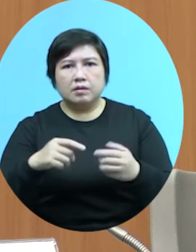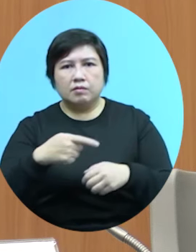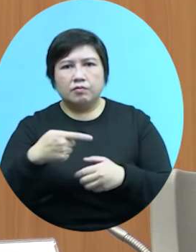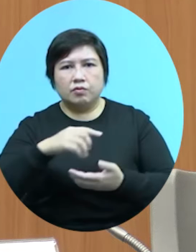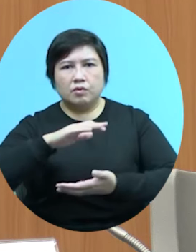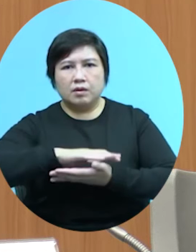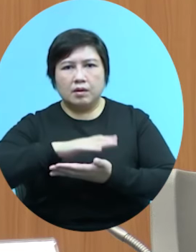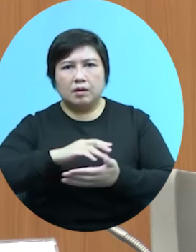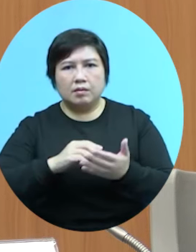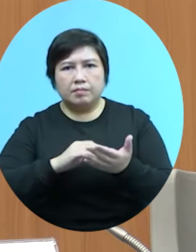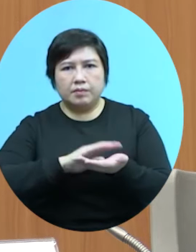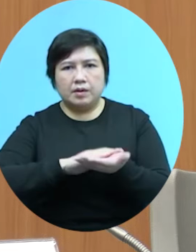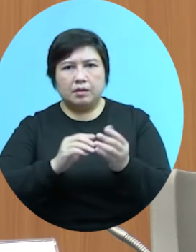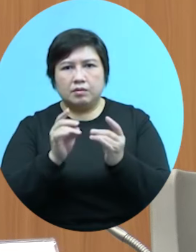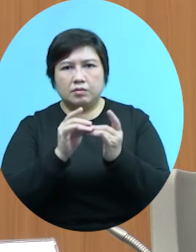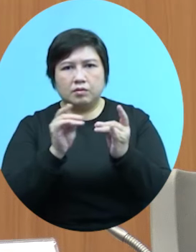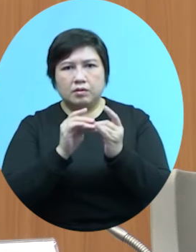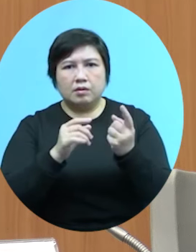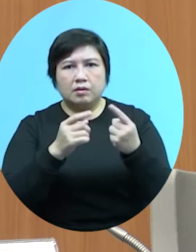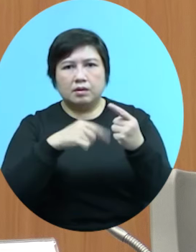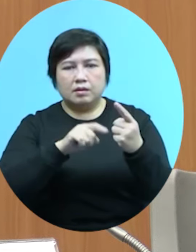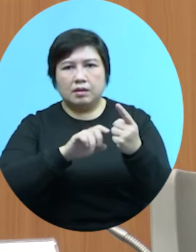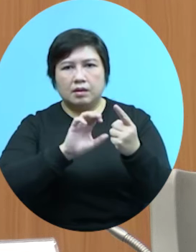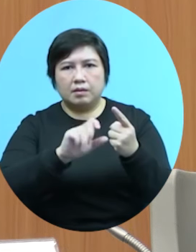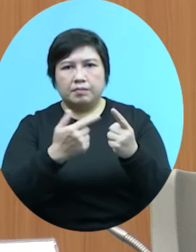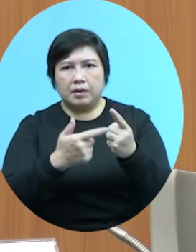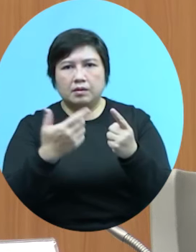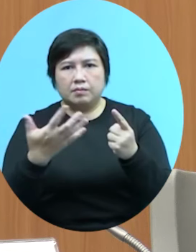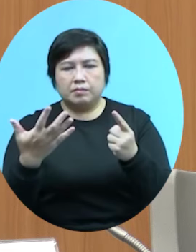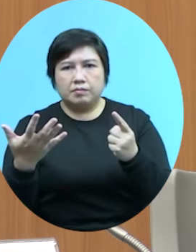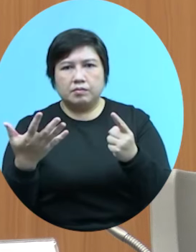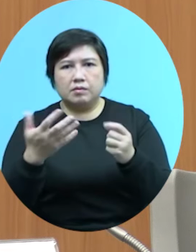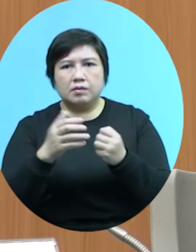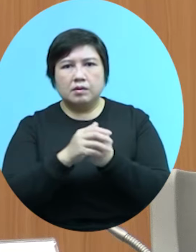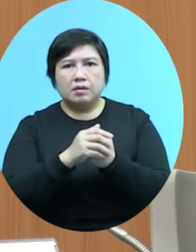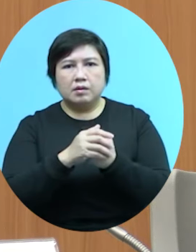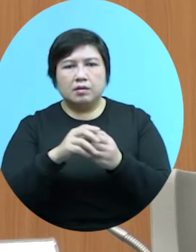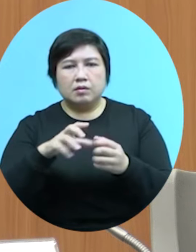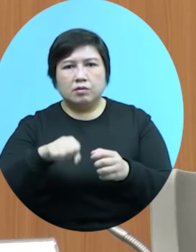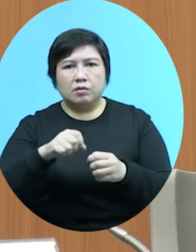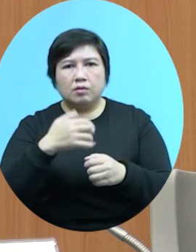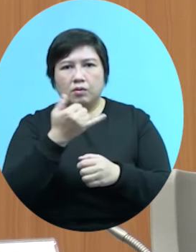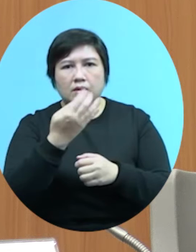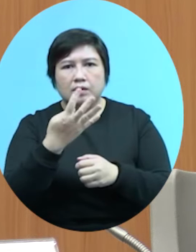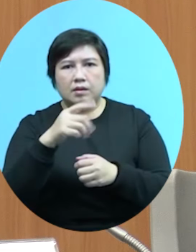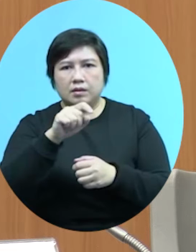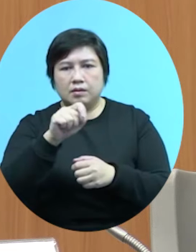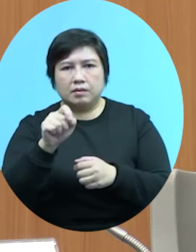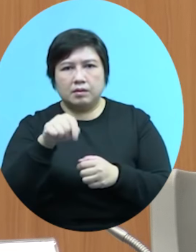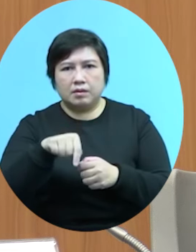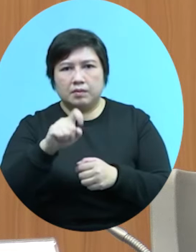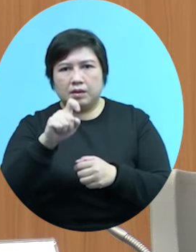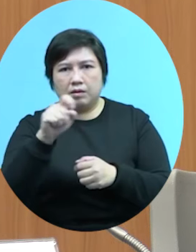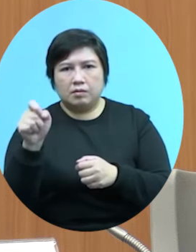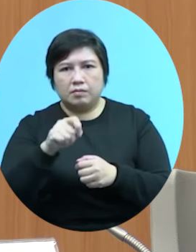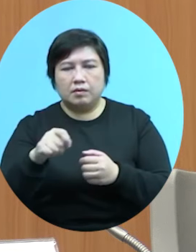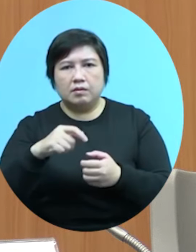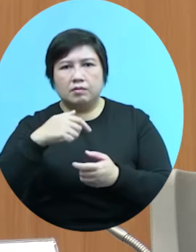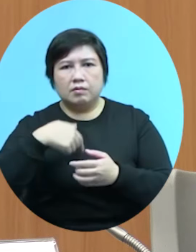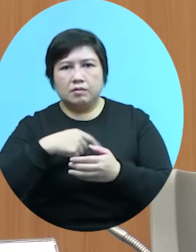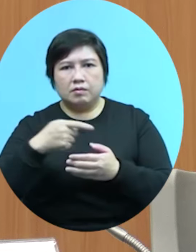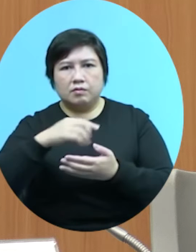房病床的數目是一千零八十五張使用量是百分之六十四點九而負壓病房的數目是